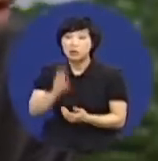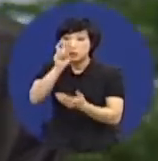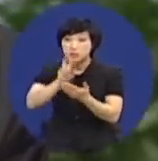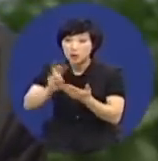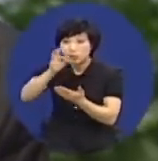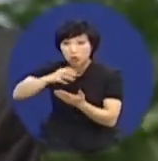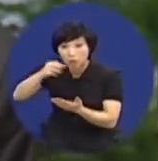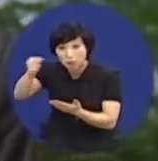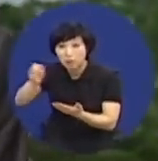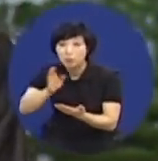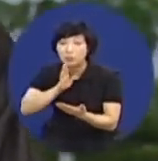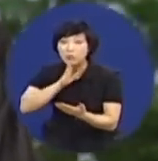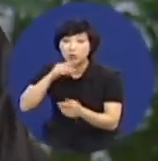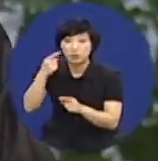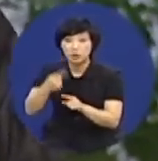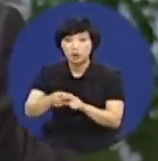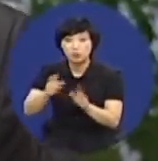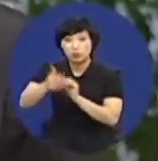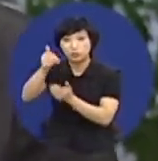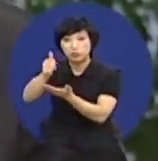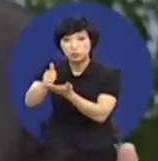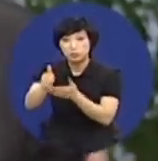美されるべきお方なのに、